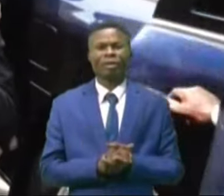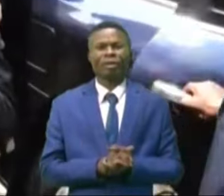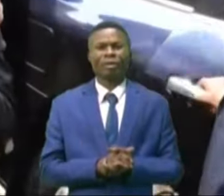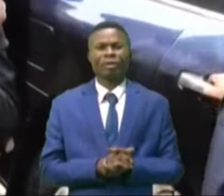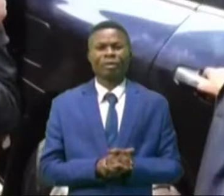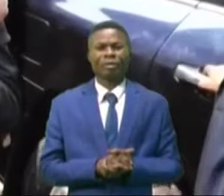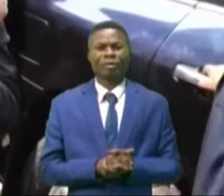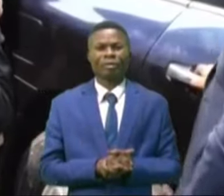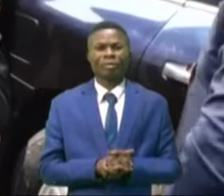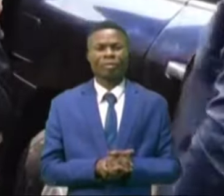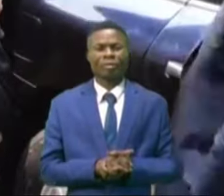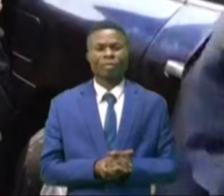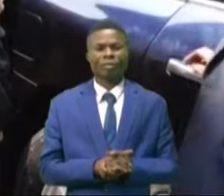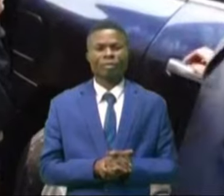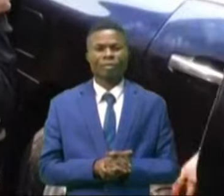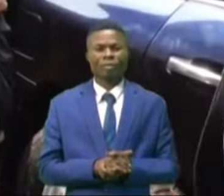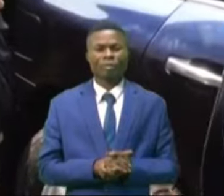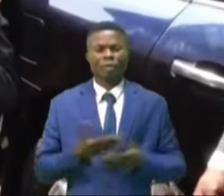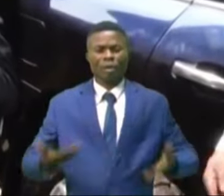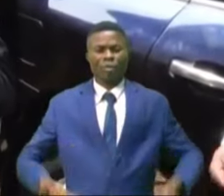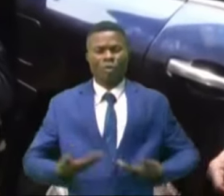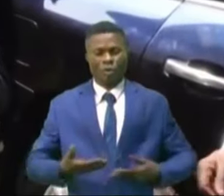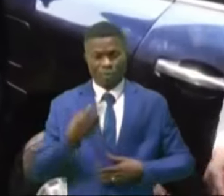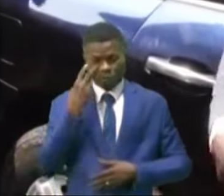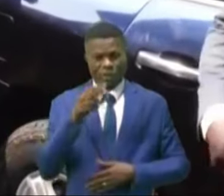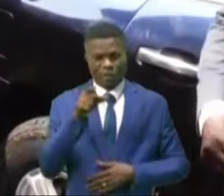Tu es itinérant. Je suis pour venir te voir.